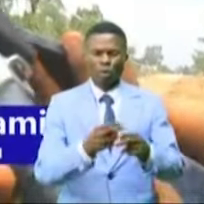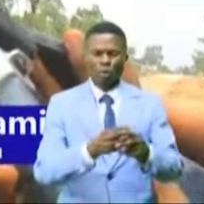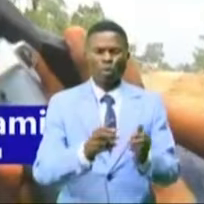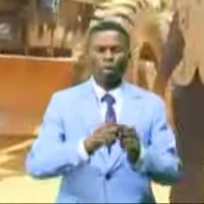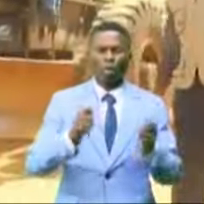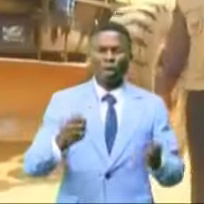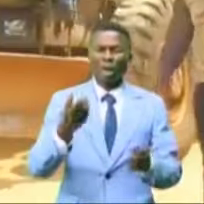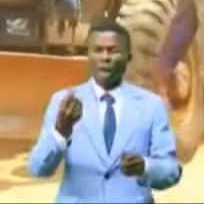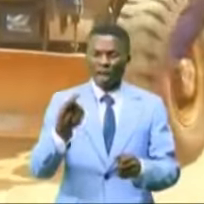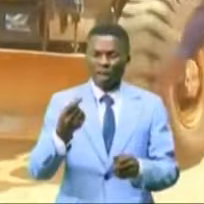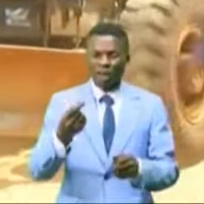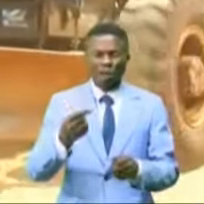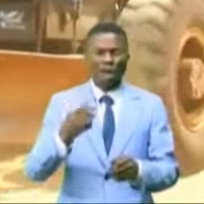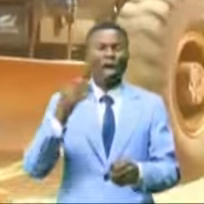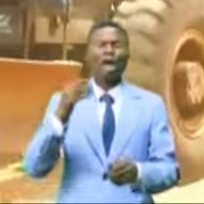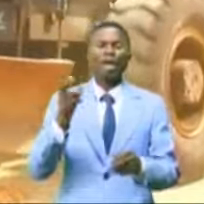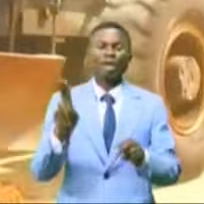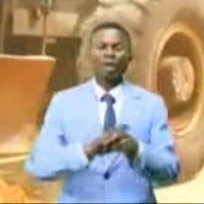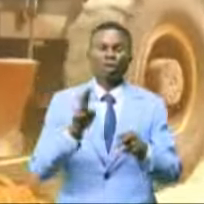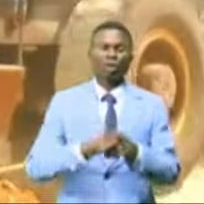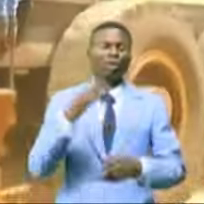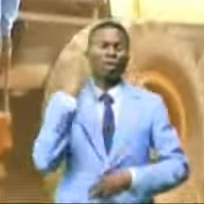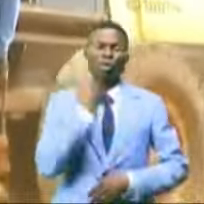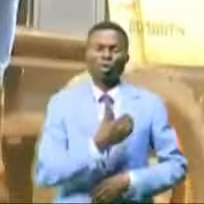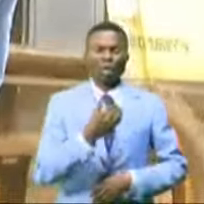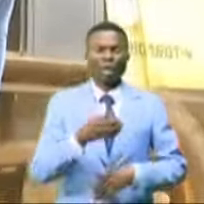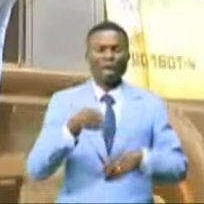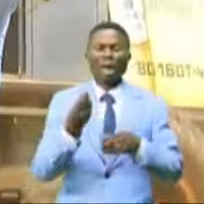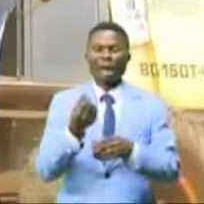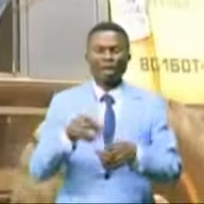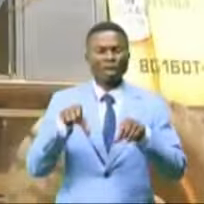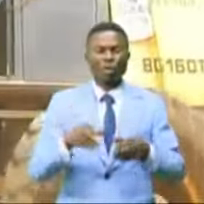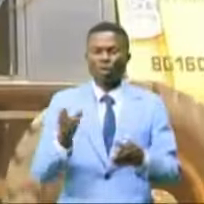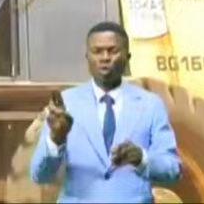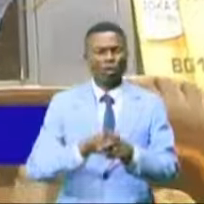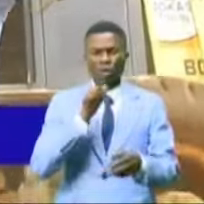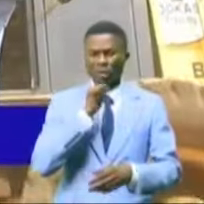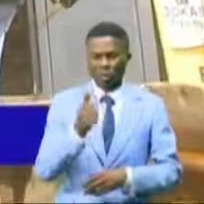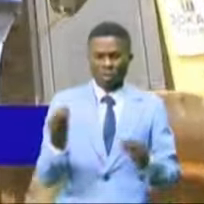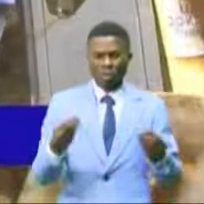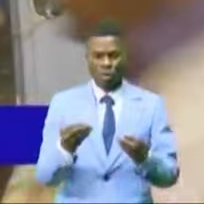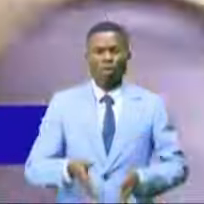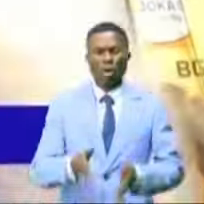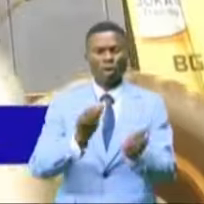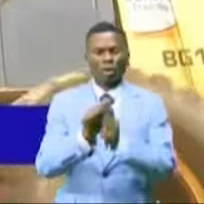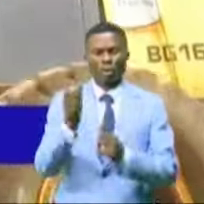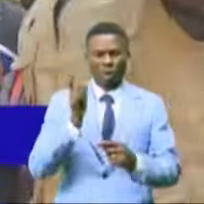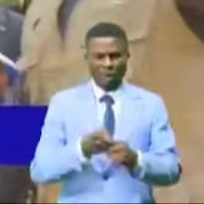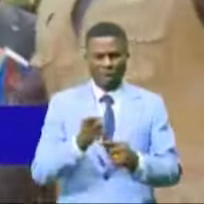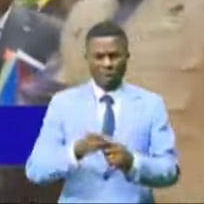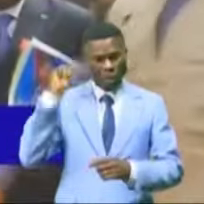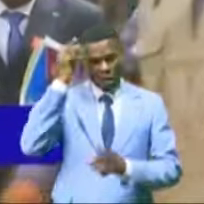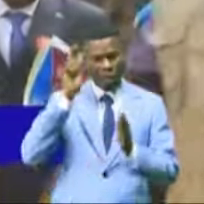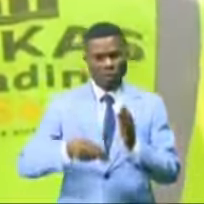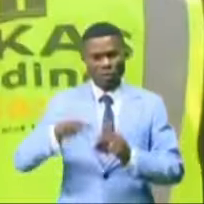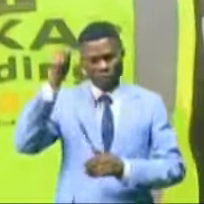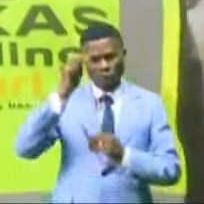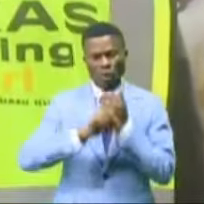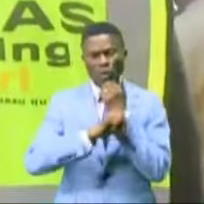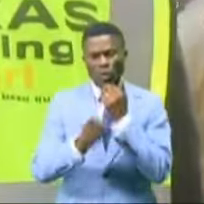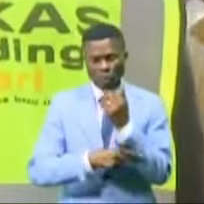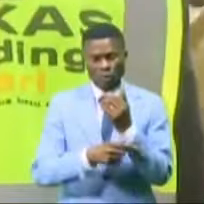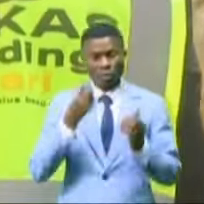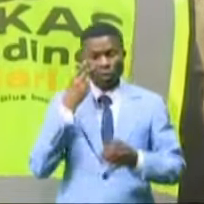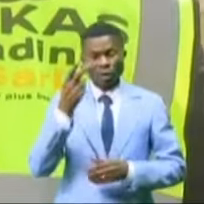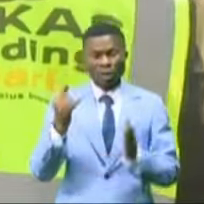monnaie congolaise. A noter que ces travaux de réhabilitation de la route Béni Kamango sont financés par le gouvernement provincial du Nord Kivu et qui